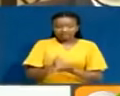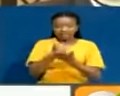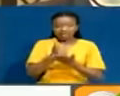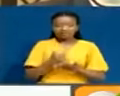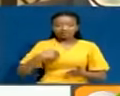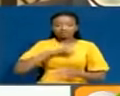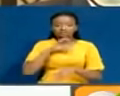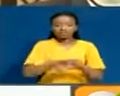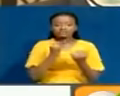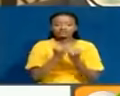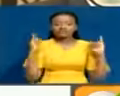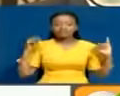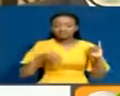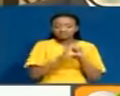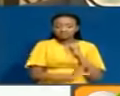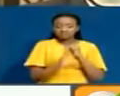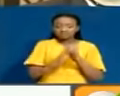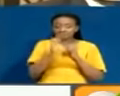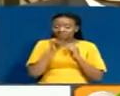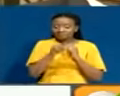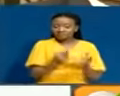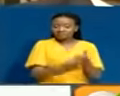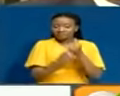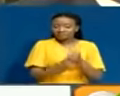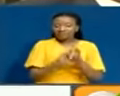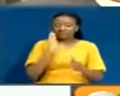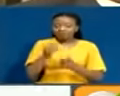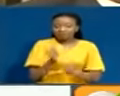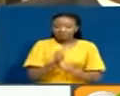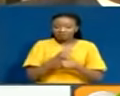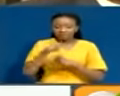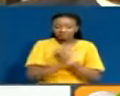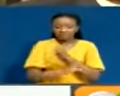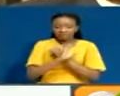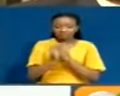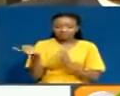for independence of this country. And that partnership will liberate this country